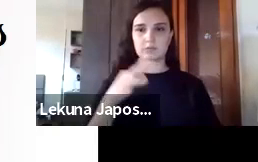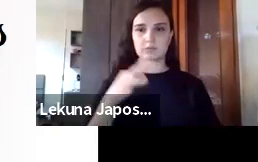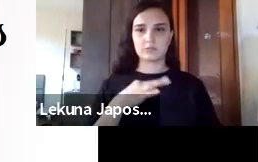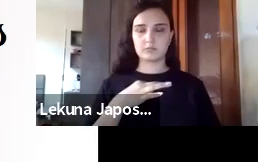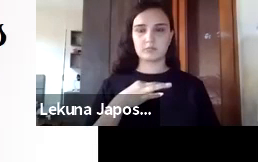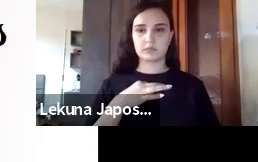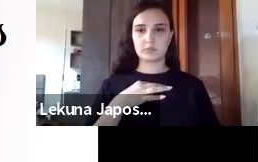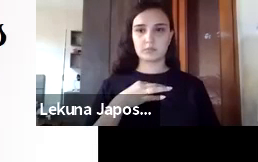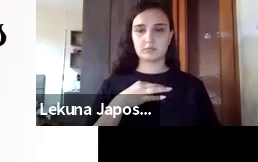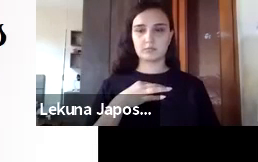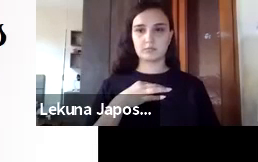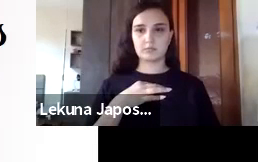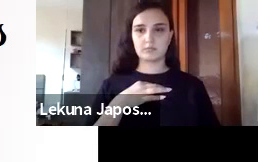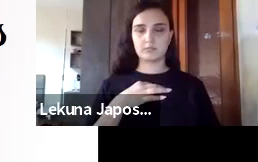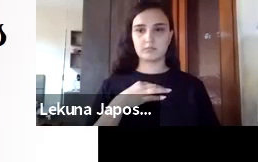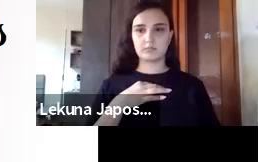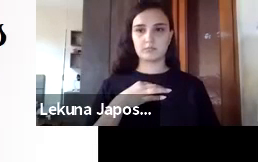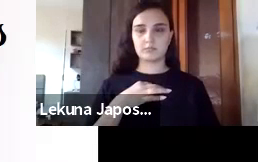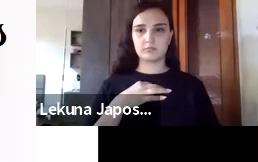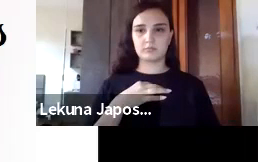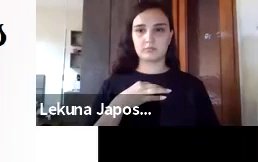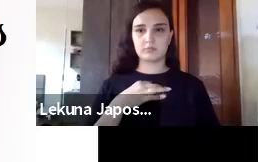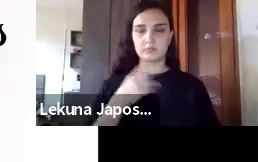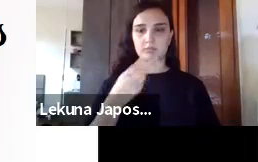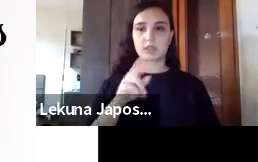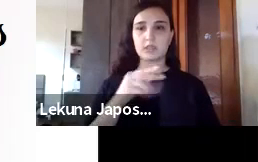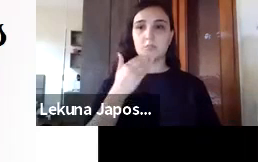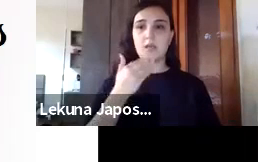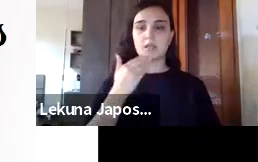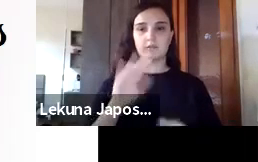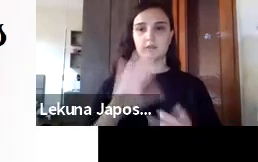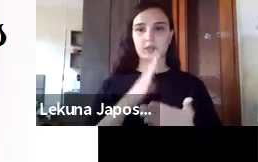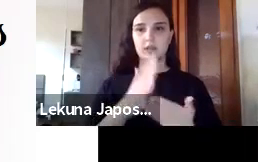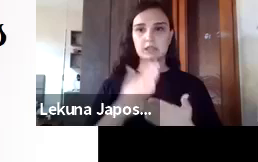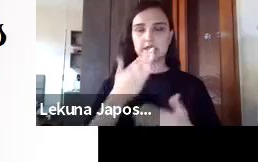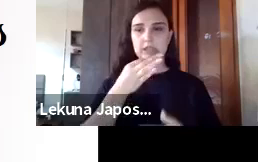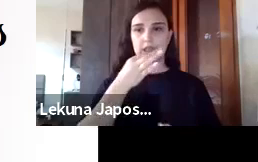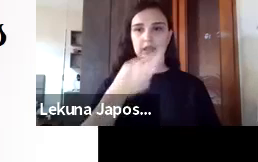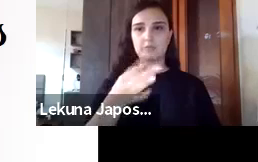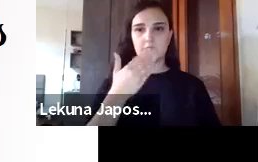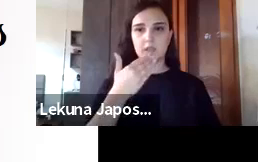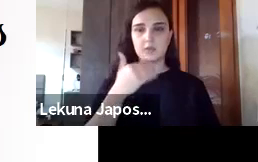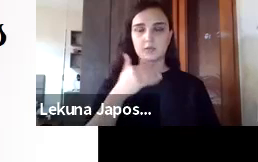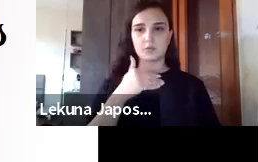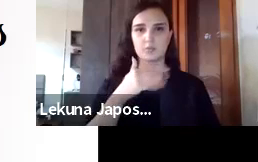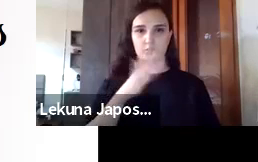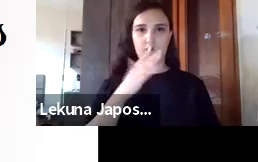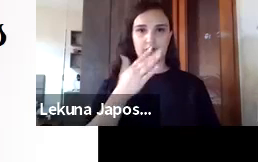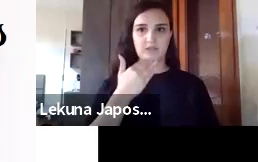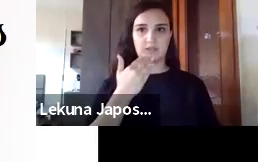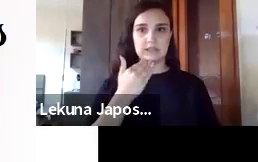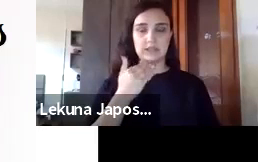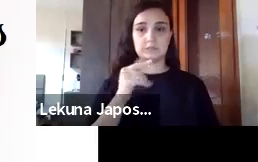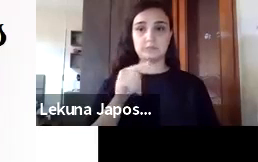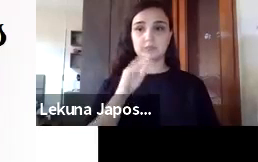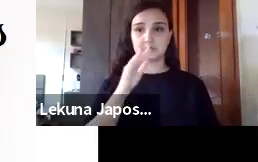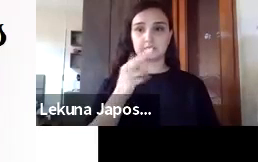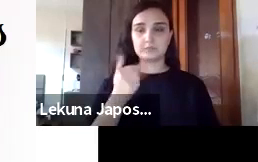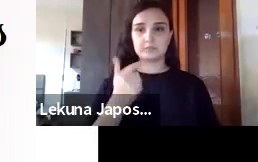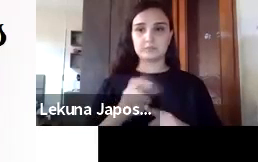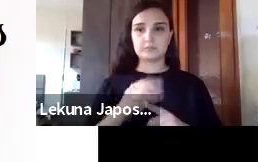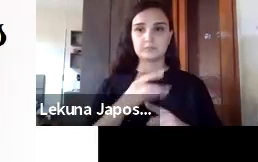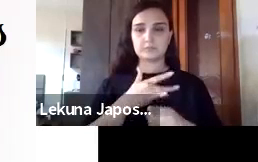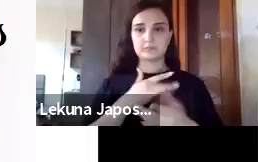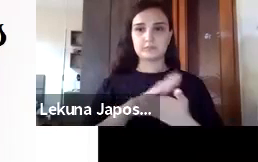ნუ არ არის ასე მარტო ტივად, ხო, სათქმელად უფრო რაღაცნაირად ჟღერს ხოლმე. და მაშინაც მართლა ძალიან